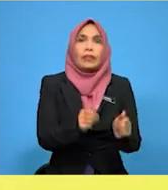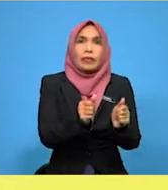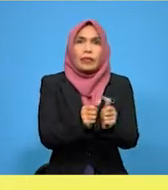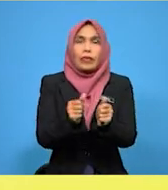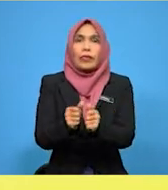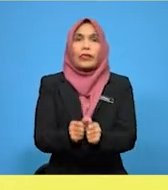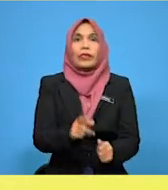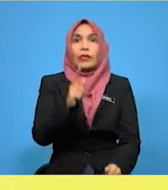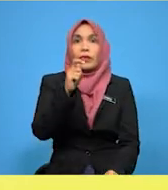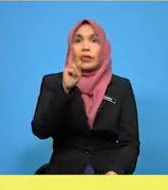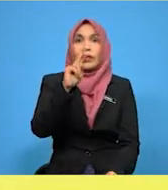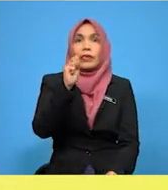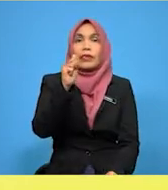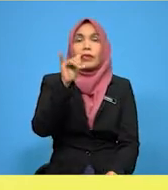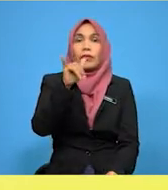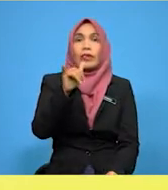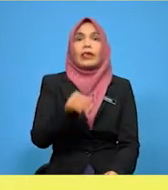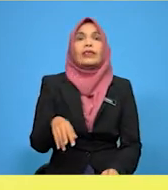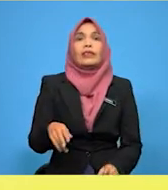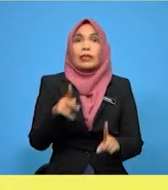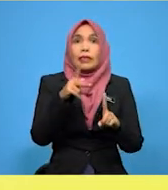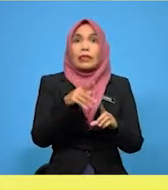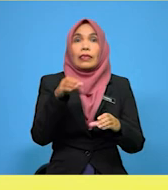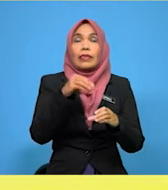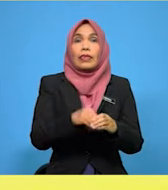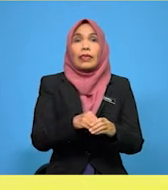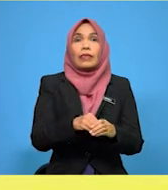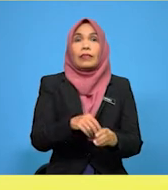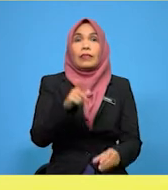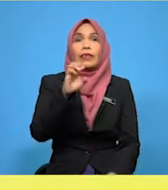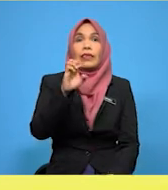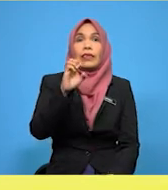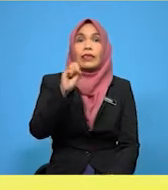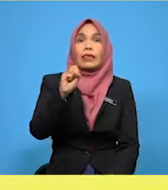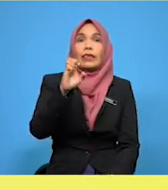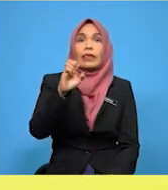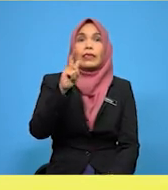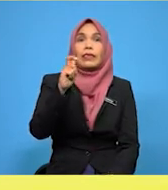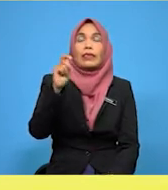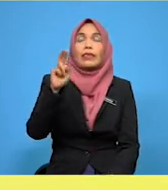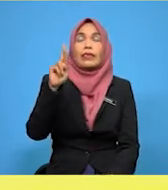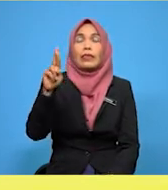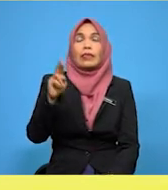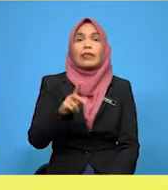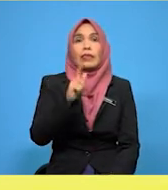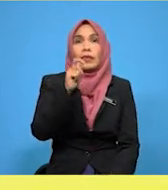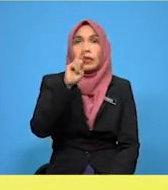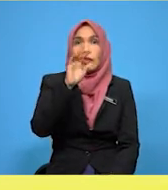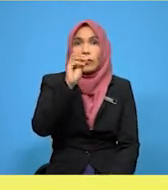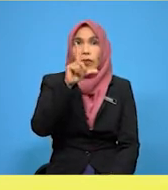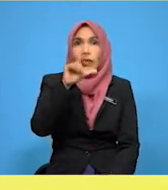ke dalam troli. Troli akan ditolak dengan berhati-hati ke dalam bilik sejuk.